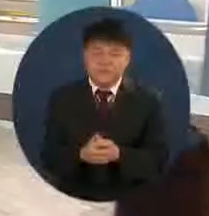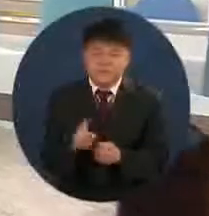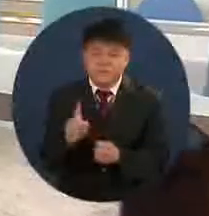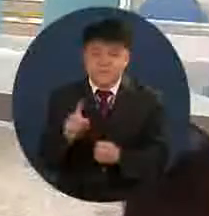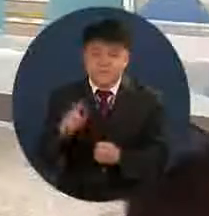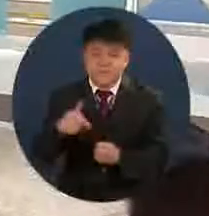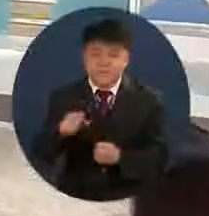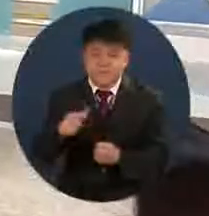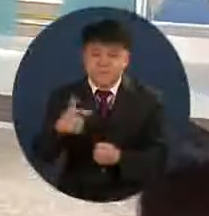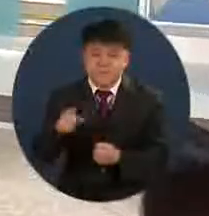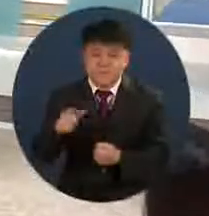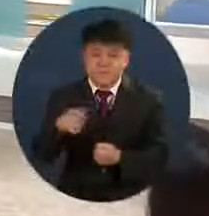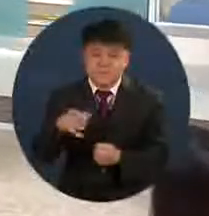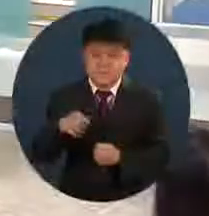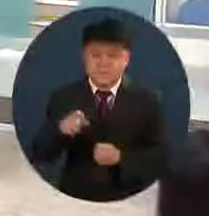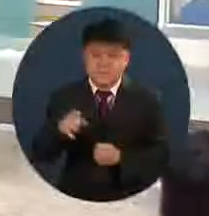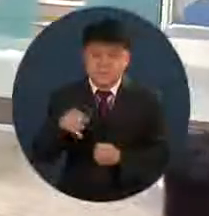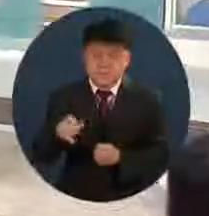가니메데,